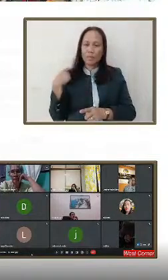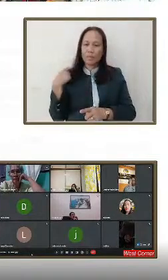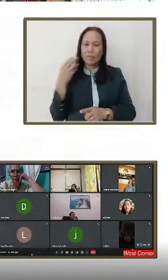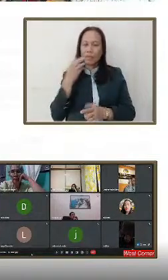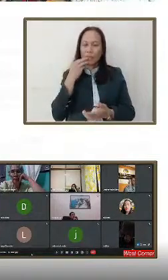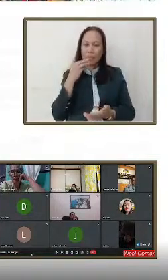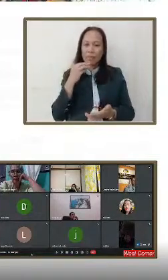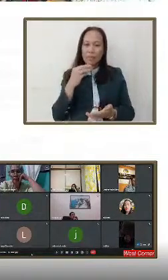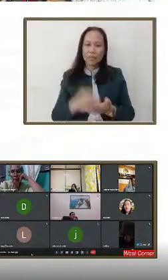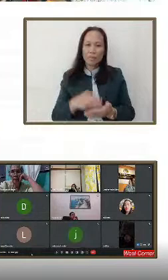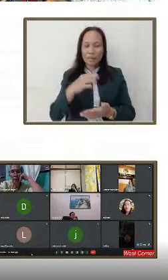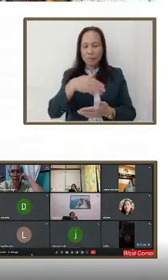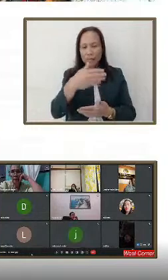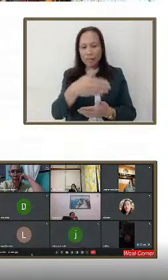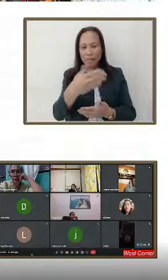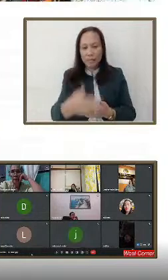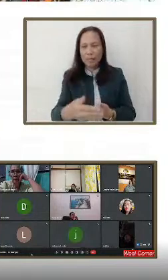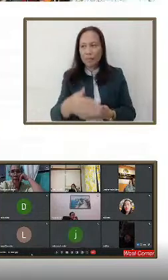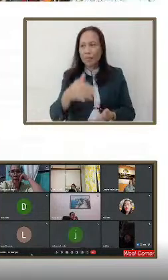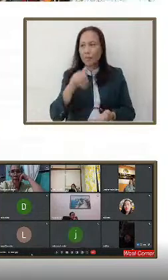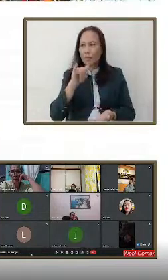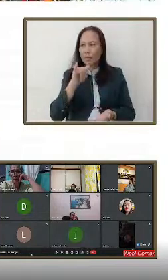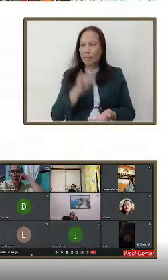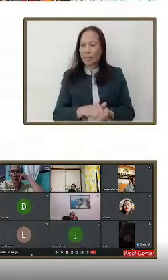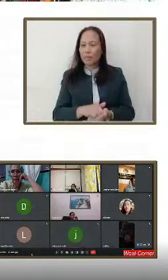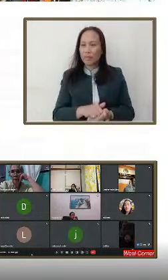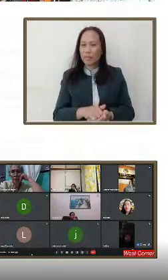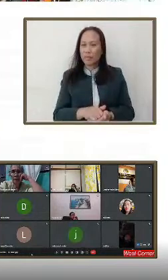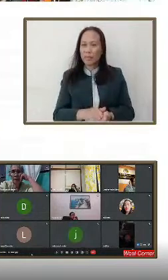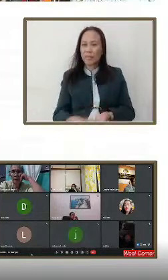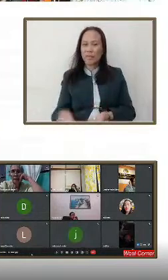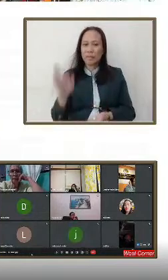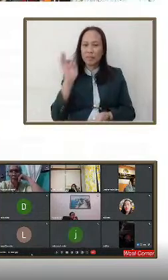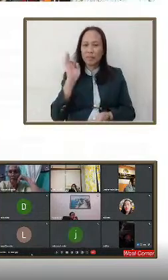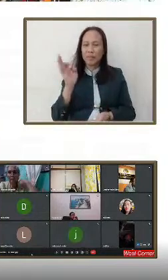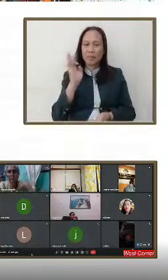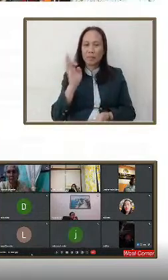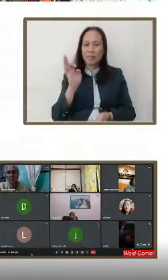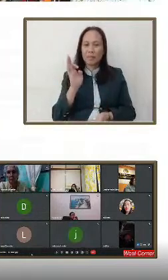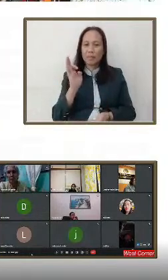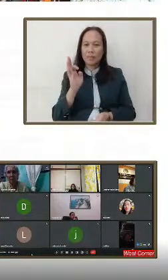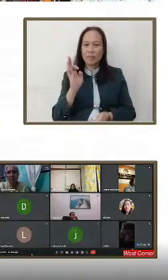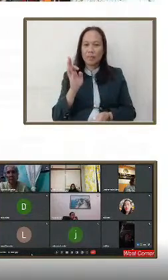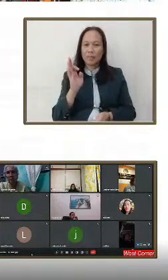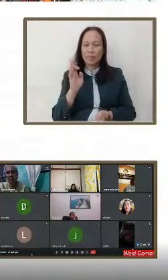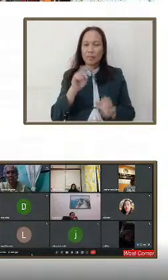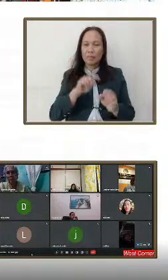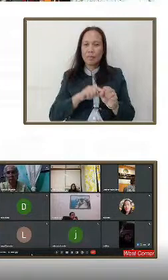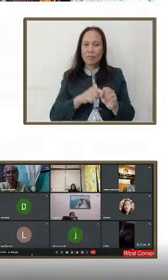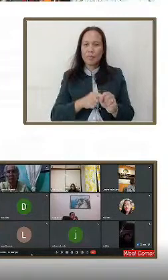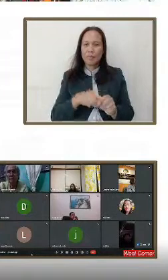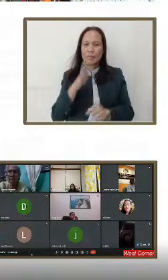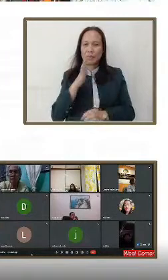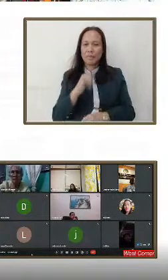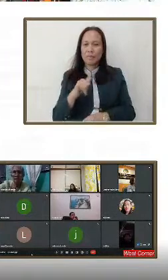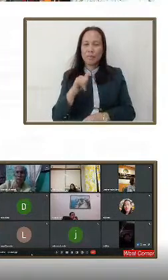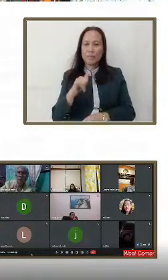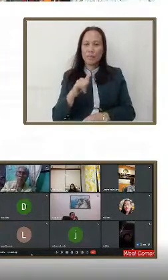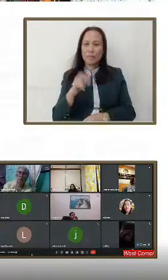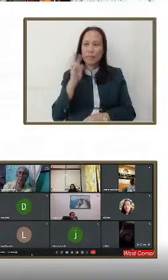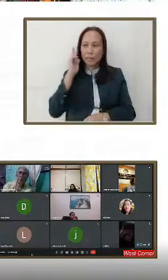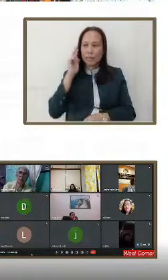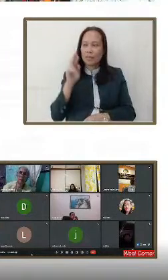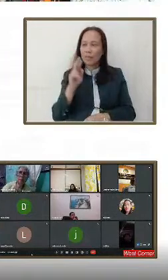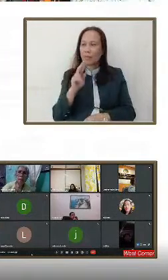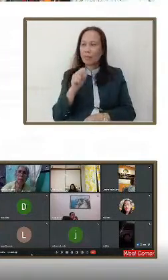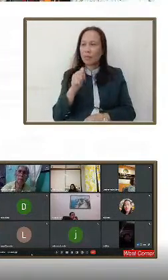tayong naririnig. So ngayon, sinimulan po yan ni Brother RJ last Wednesday and it's about the